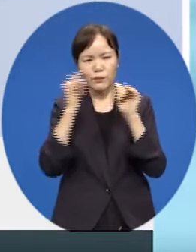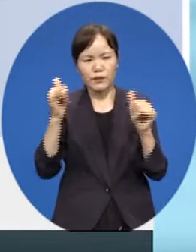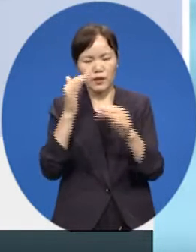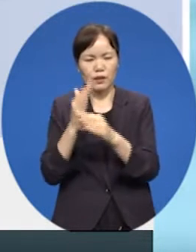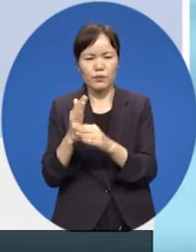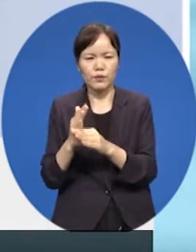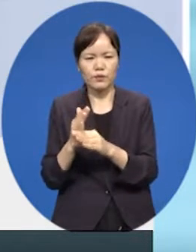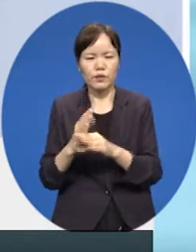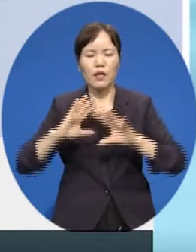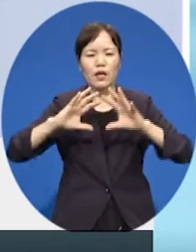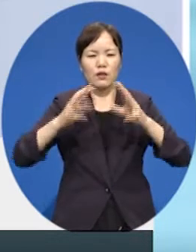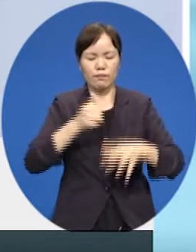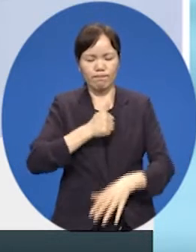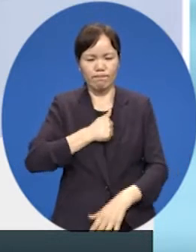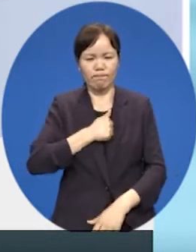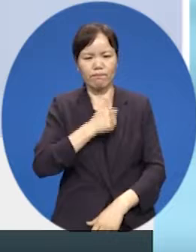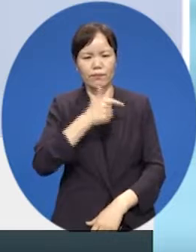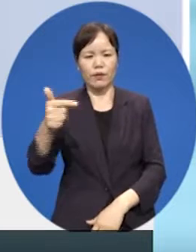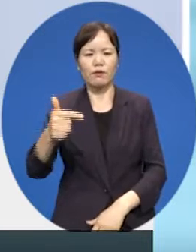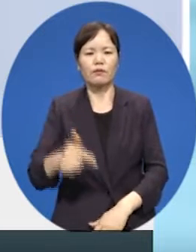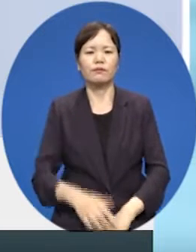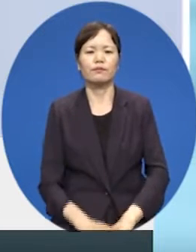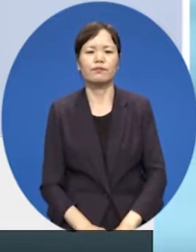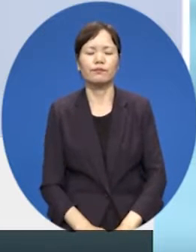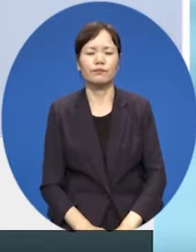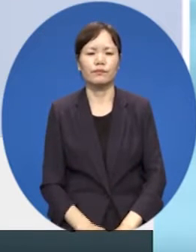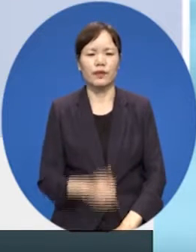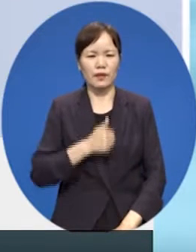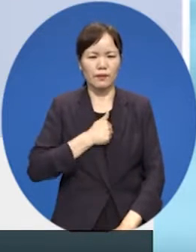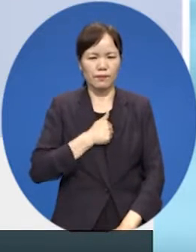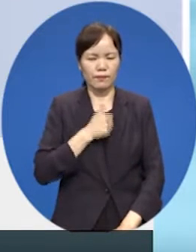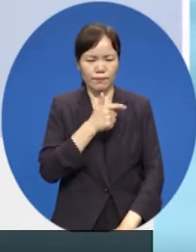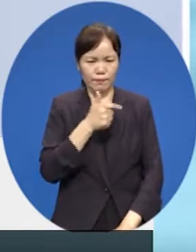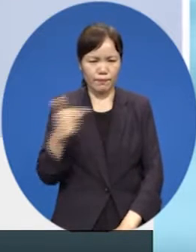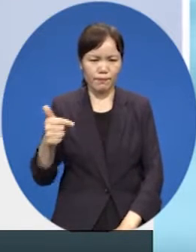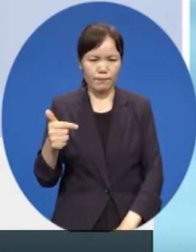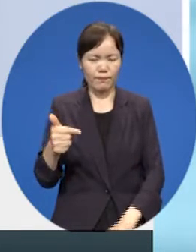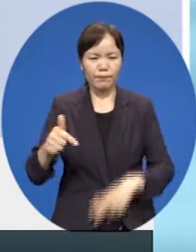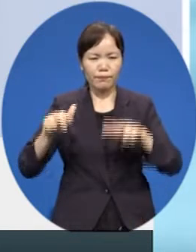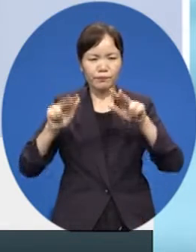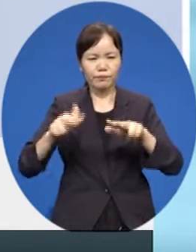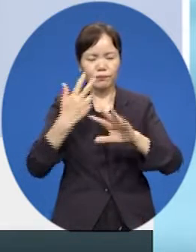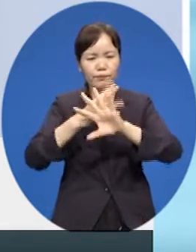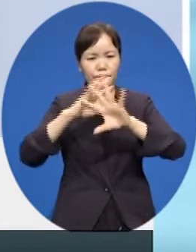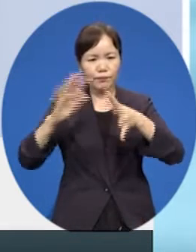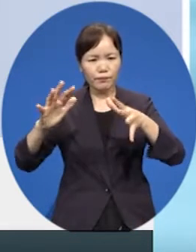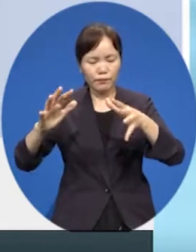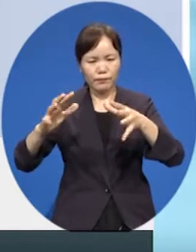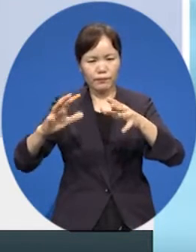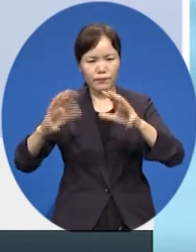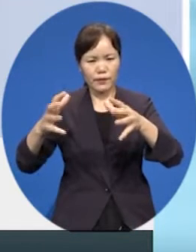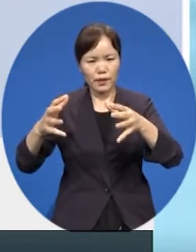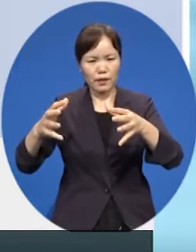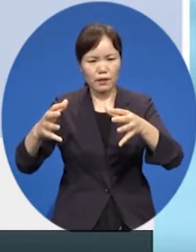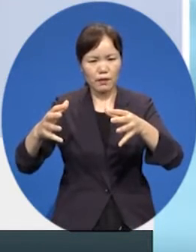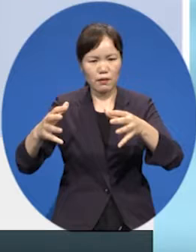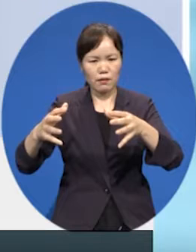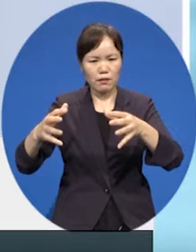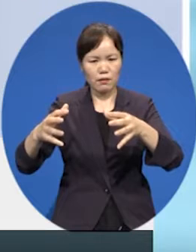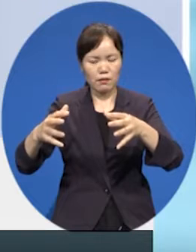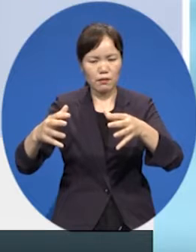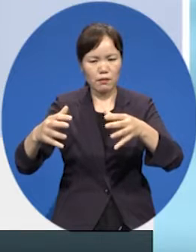국가적 자부심이 굉장히 커지고 있거든요 이렇게 자부심이 커지고 있고 이제는 우리가 외국 눈치를 필요없 눈치를 볼 필요가